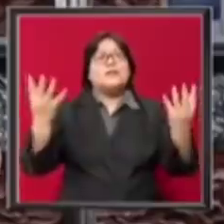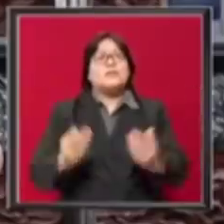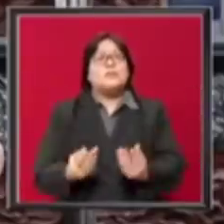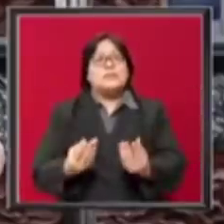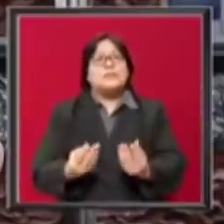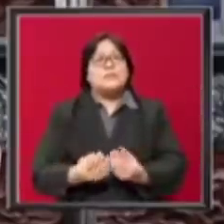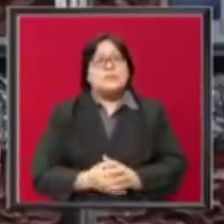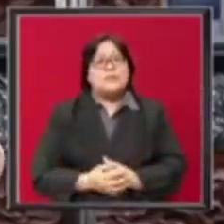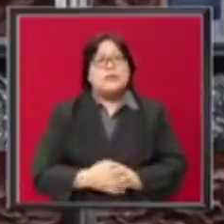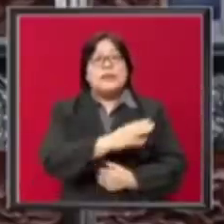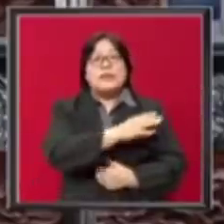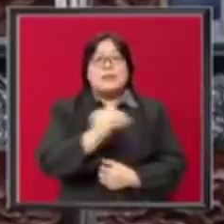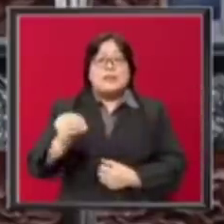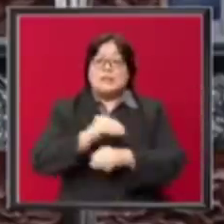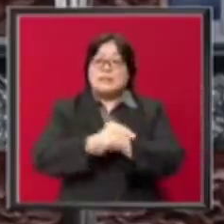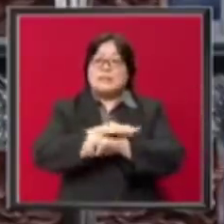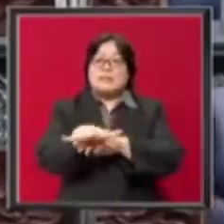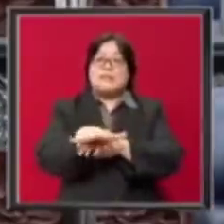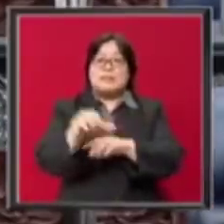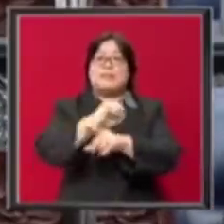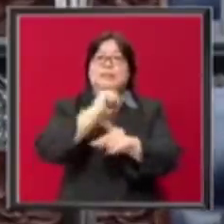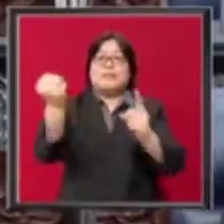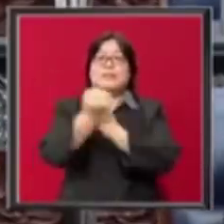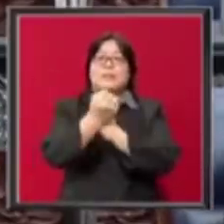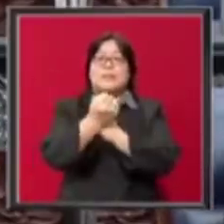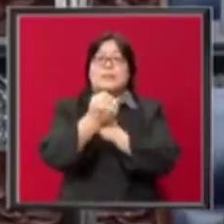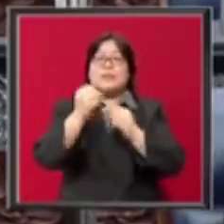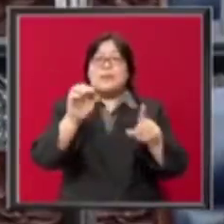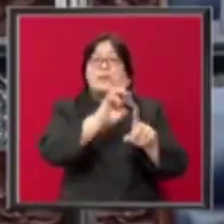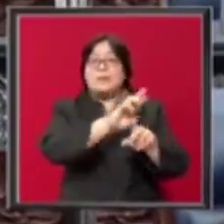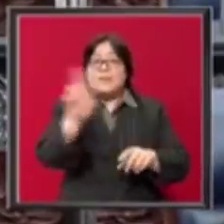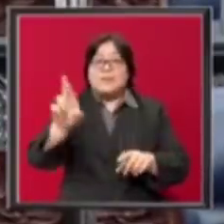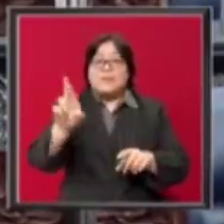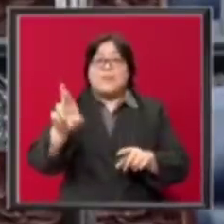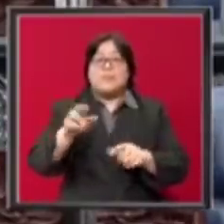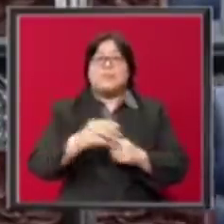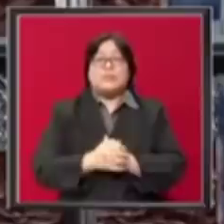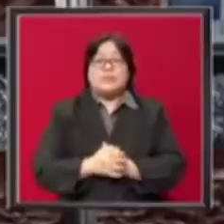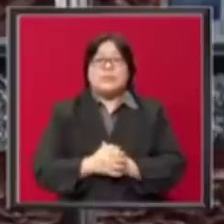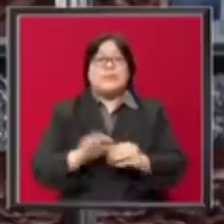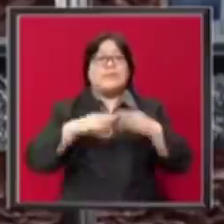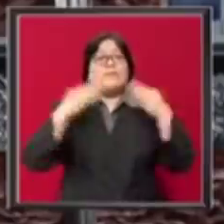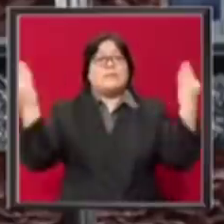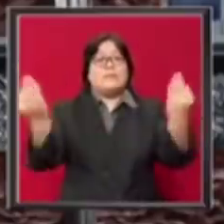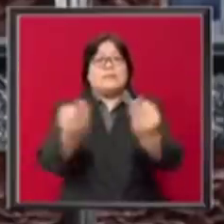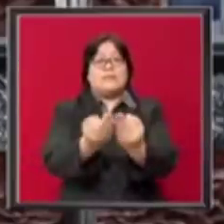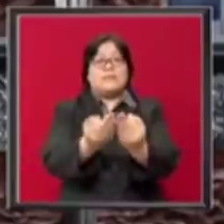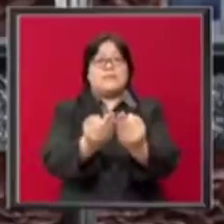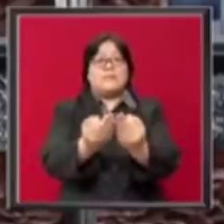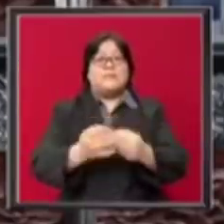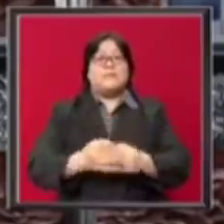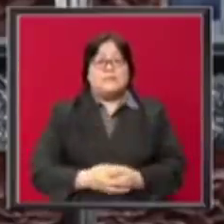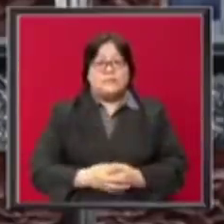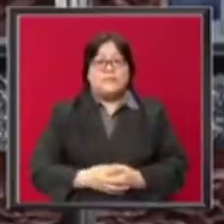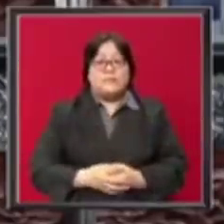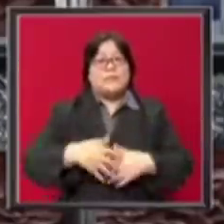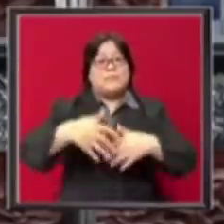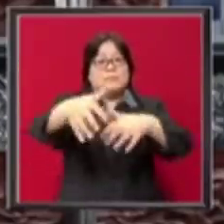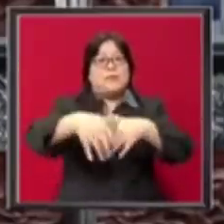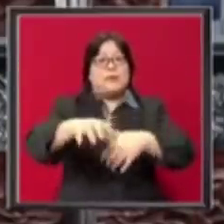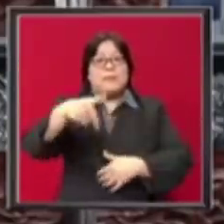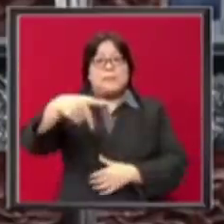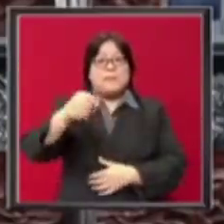dikurangkan dan menjejaskan kedudukan ratusan ribu keluarga penanam